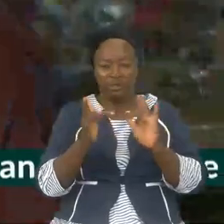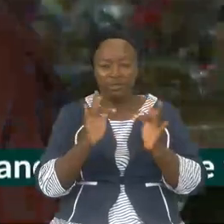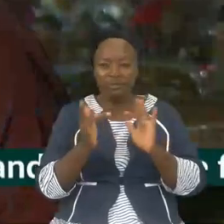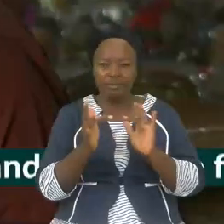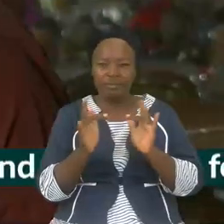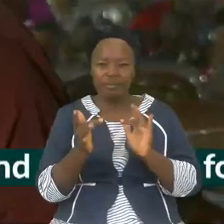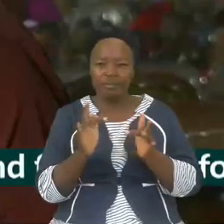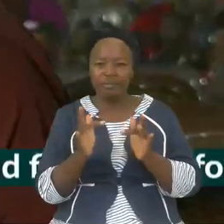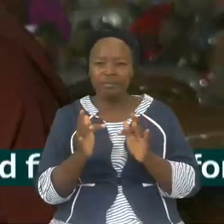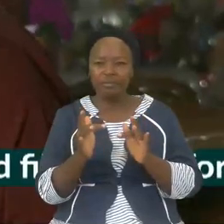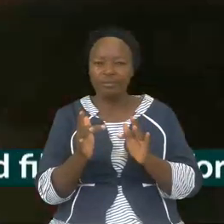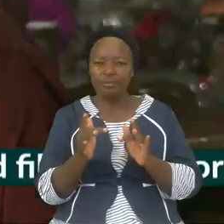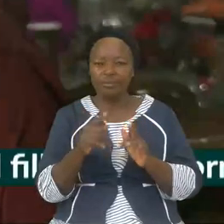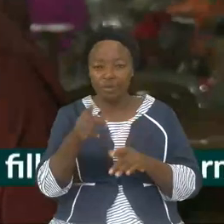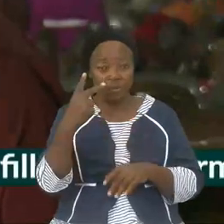Ceux qui sont en ligne,